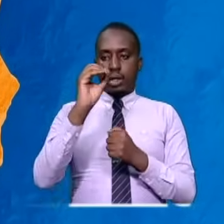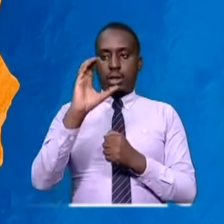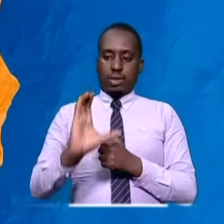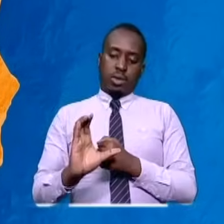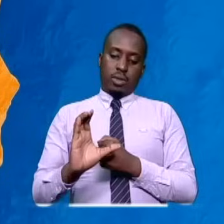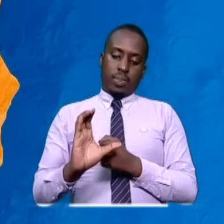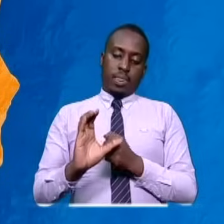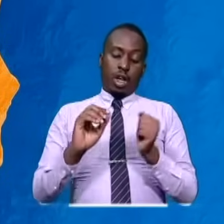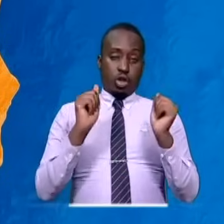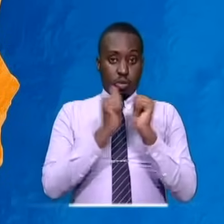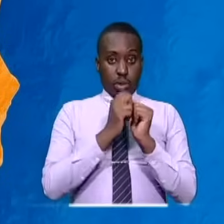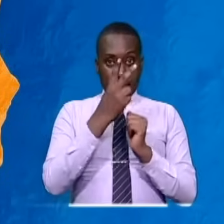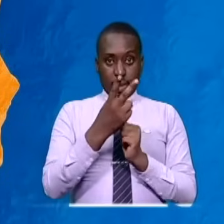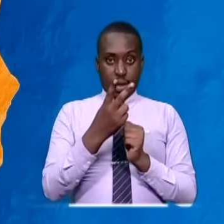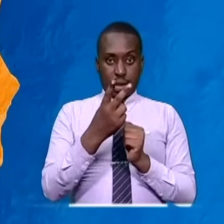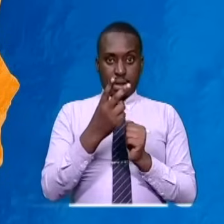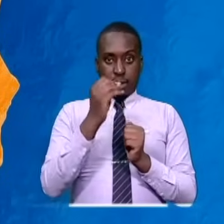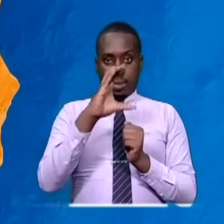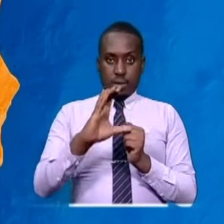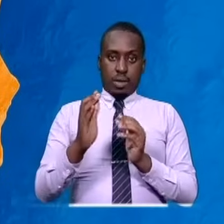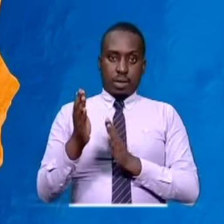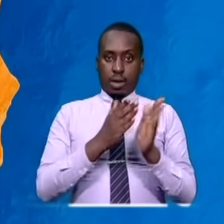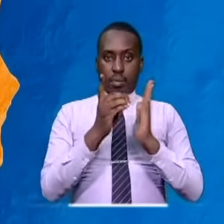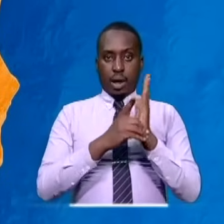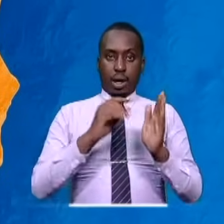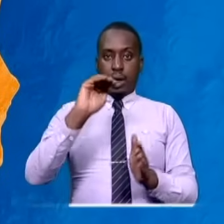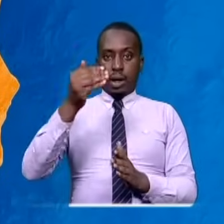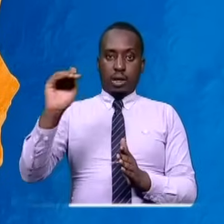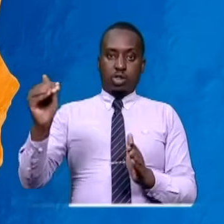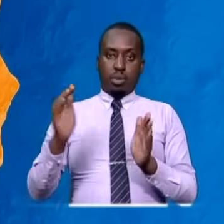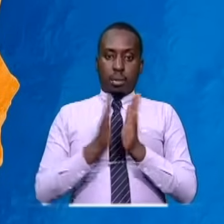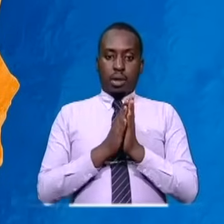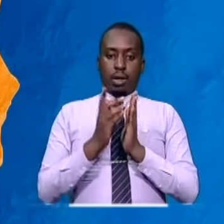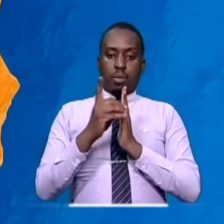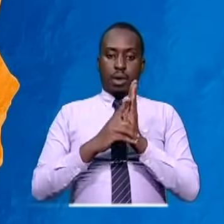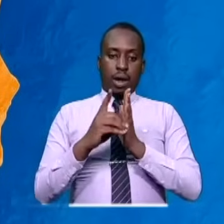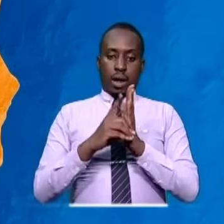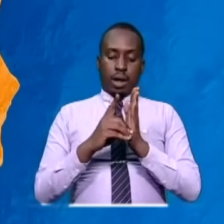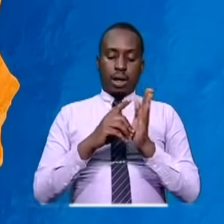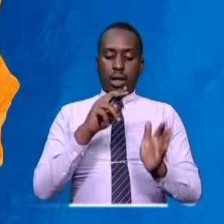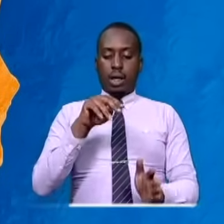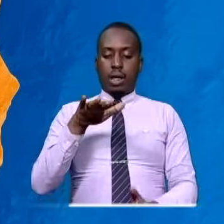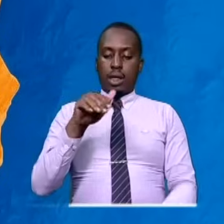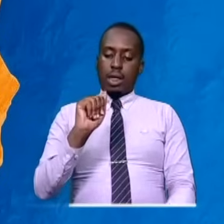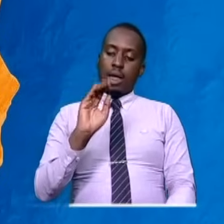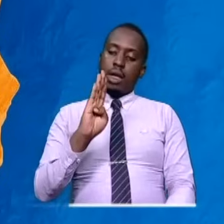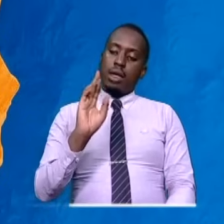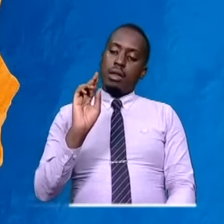Degrés Celsius 12 ziteganyijwe mu karere ka Gicumbi ndetse no mu karere ka Nyabihu